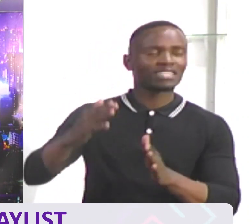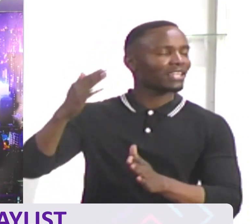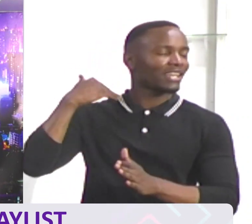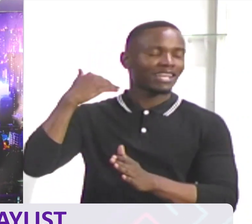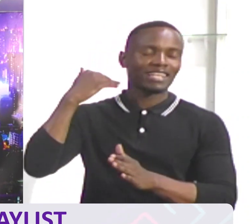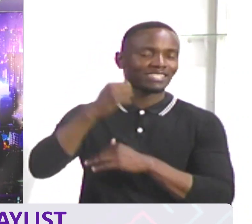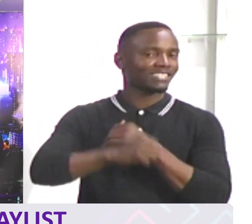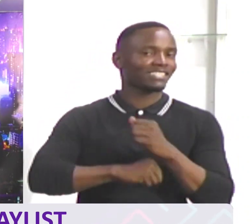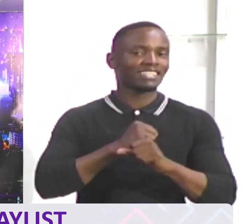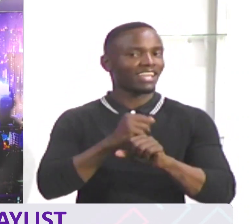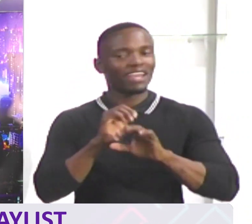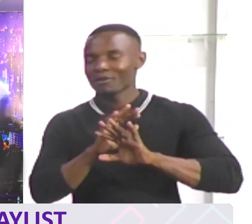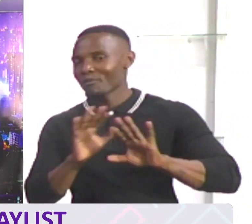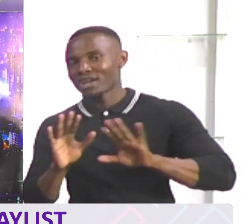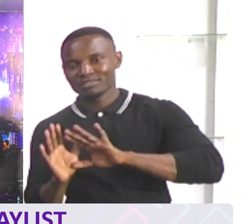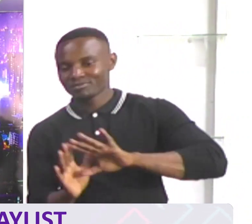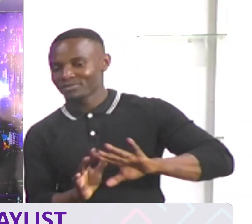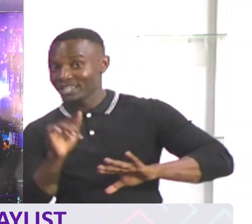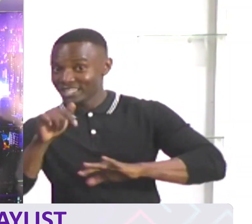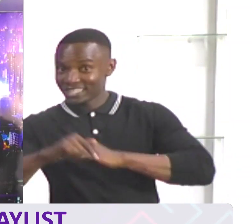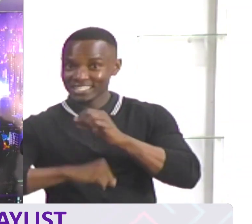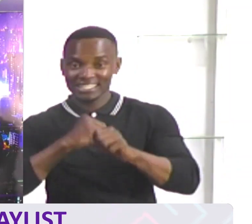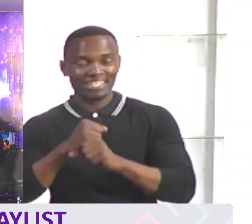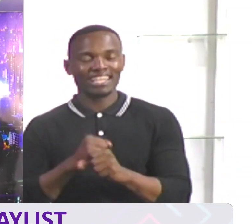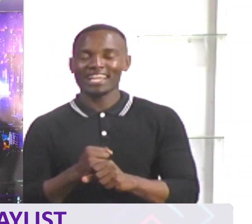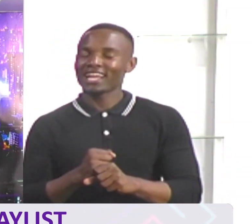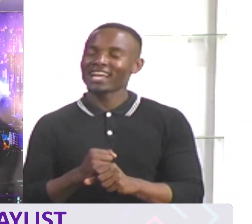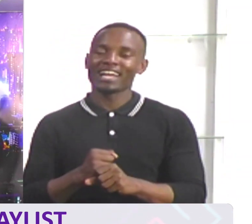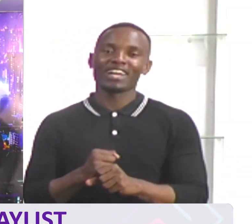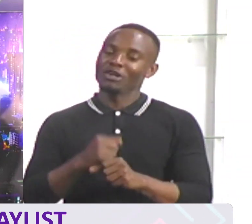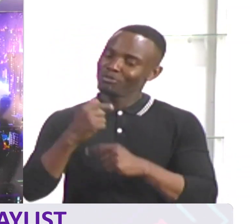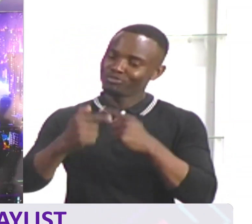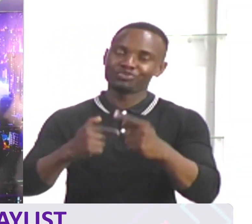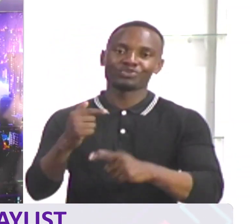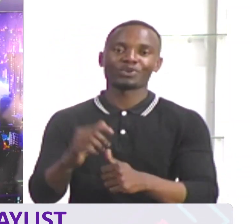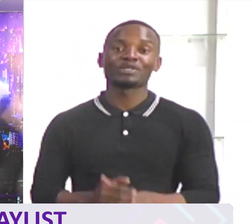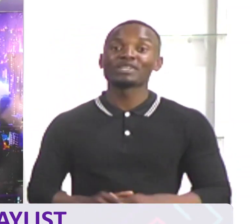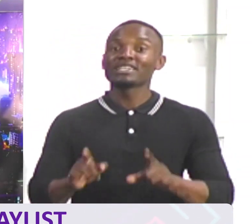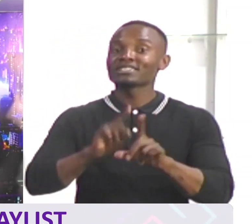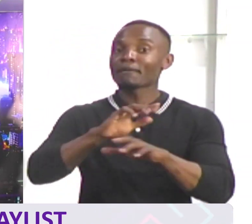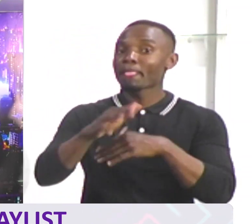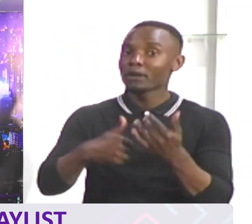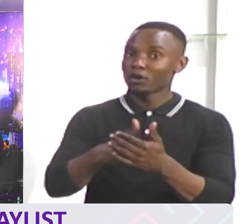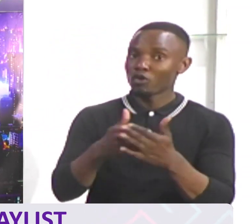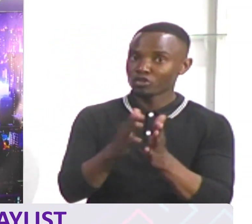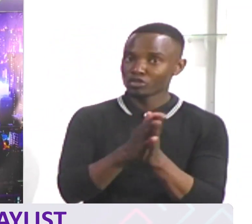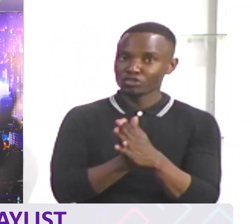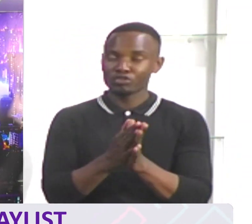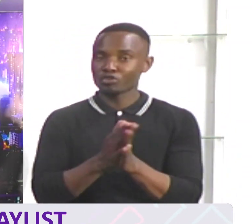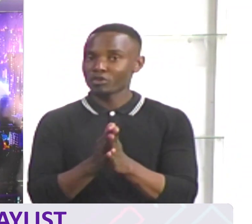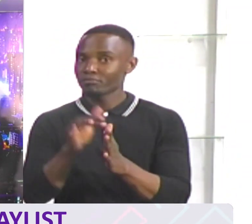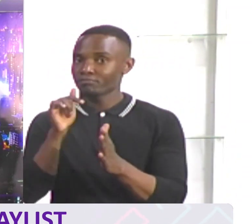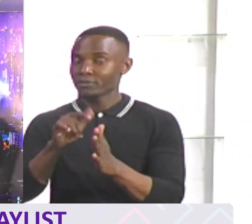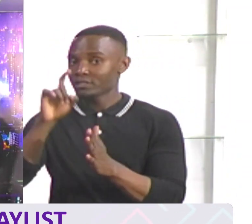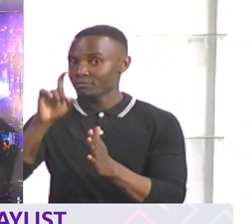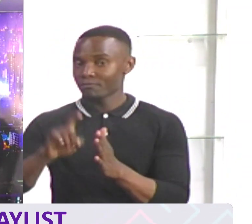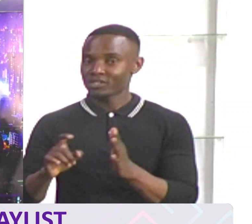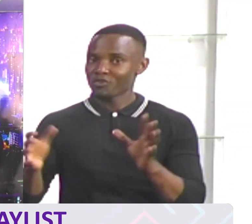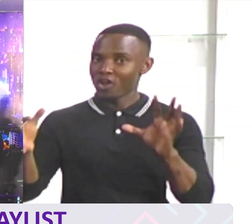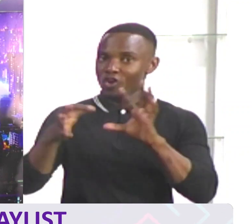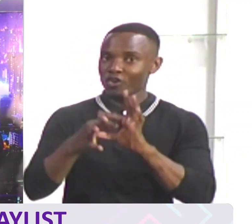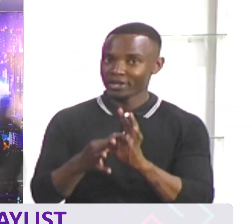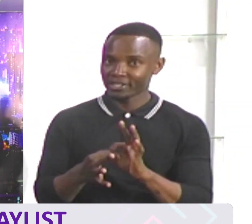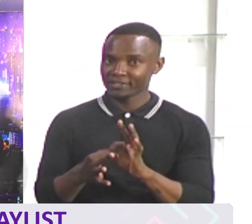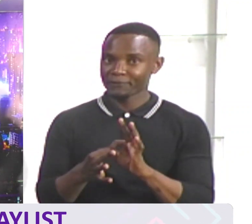wangu. Sawa? 2024 wewe hakuna tuliacha last chance. And this story yote nataka ikuwe more relative because